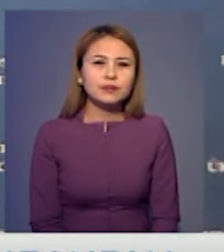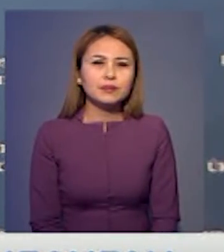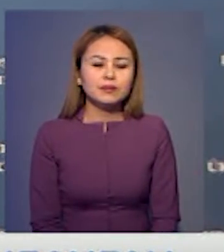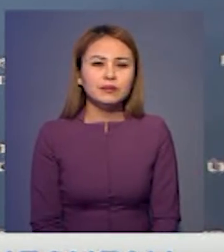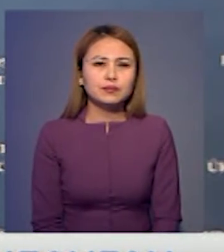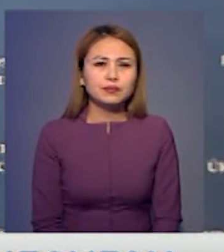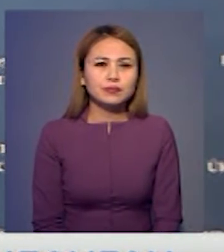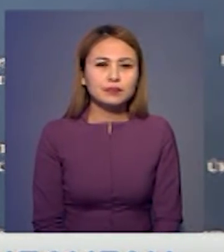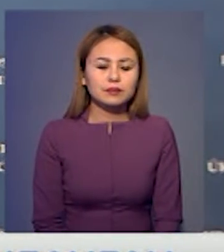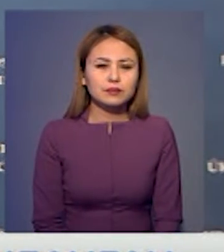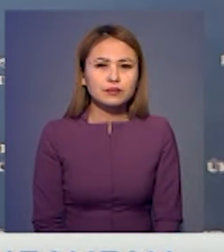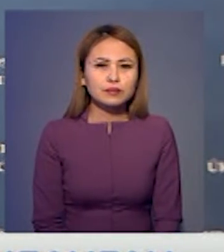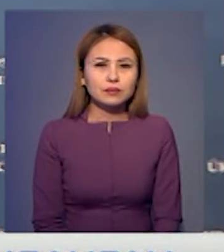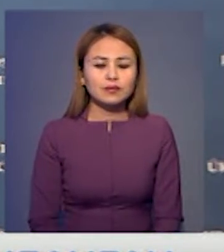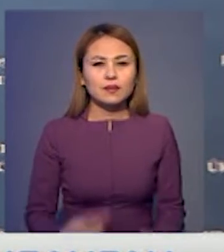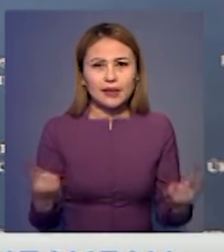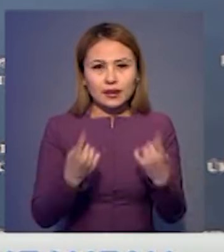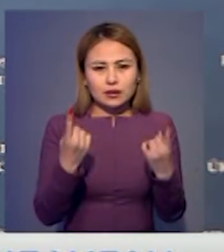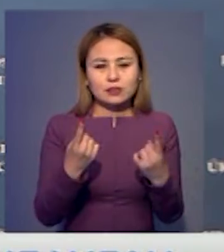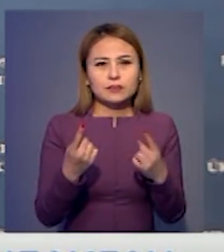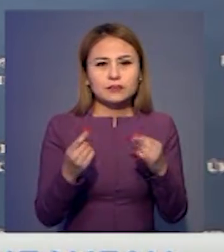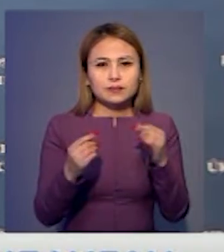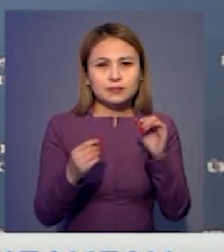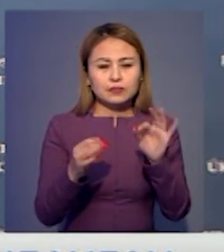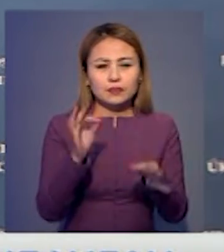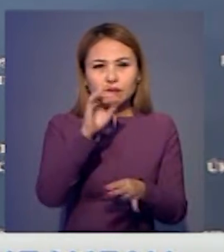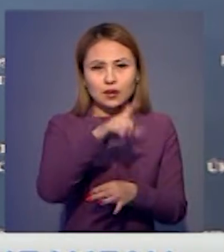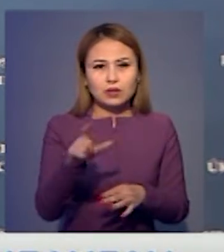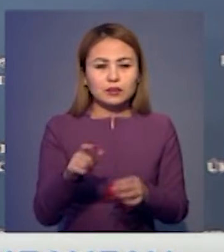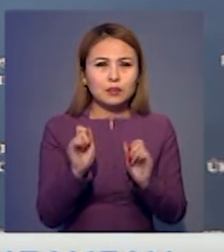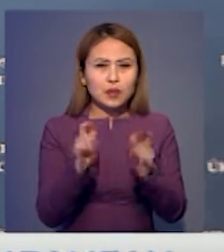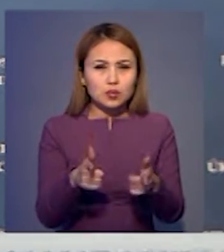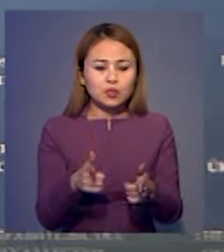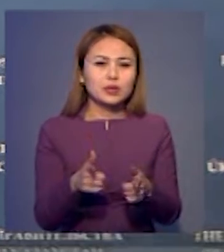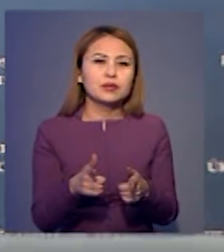Женгіл дәрежеде түсті науқастар, оларға